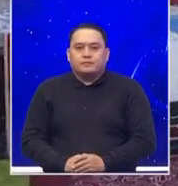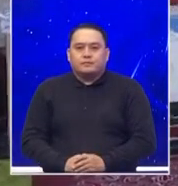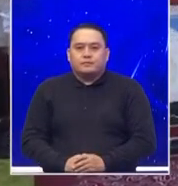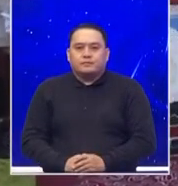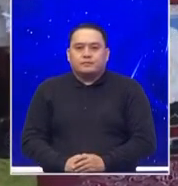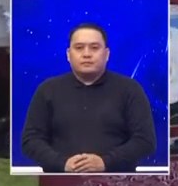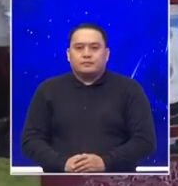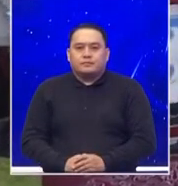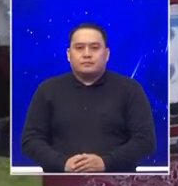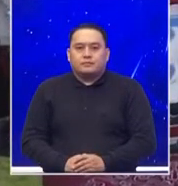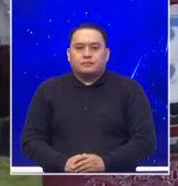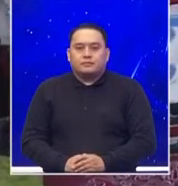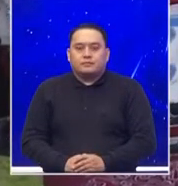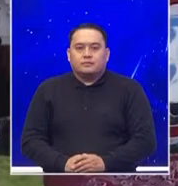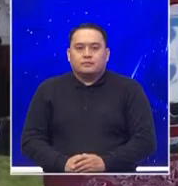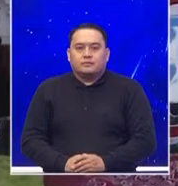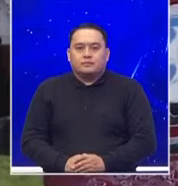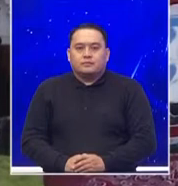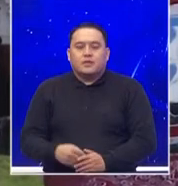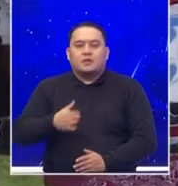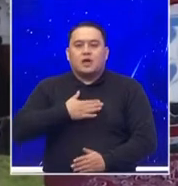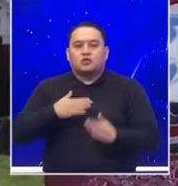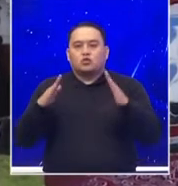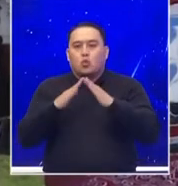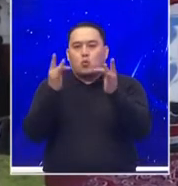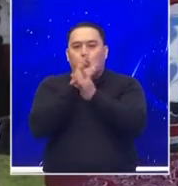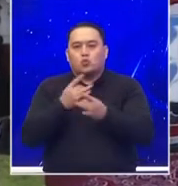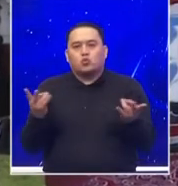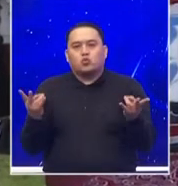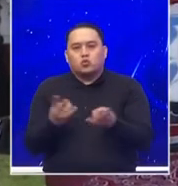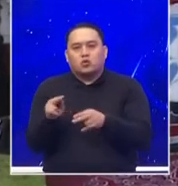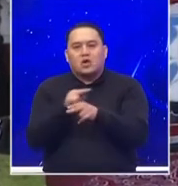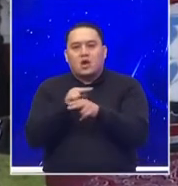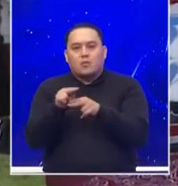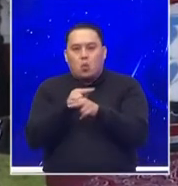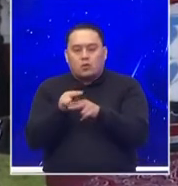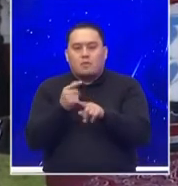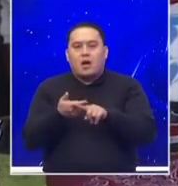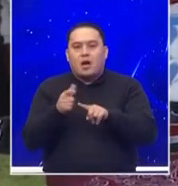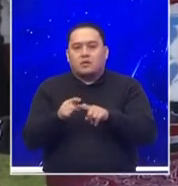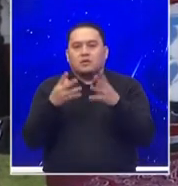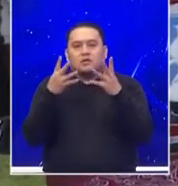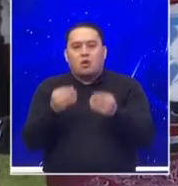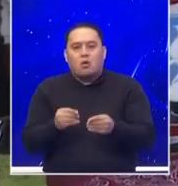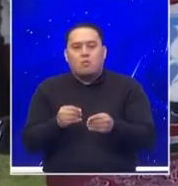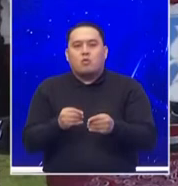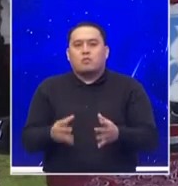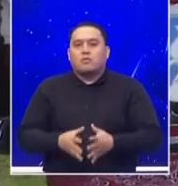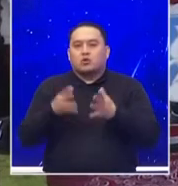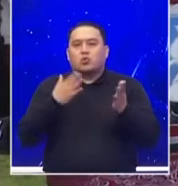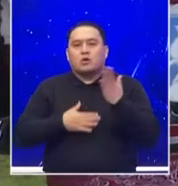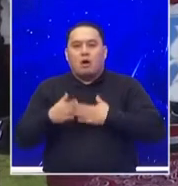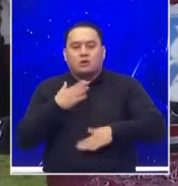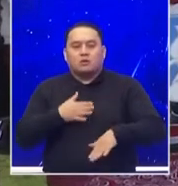квартир уже идут половинки наш дом культуры нуждался в капитальном ремонте поэтому этот день стал поводом для большой радости